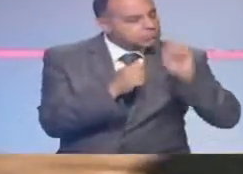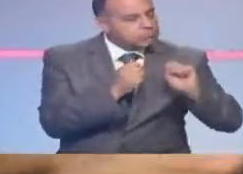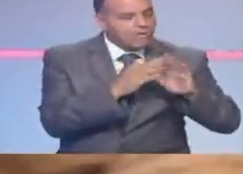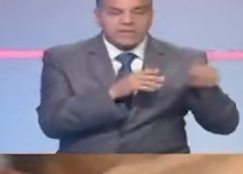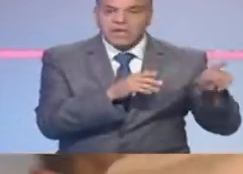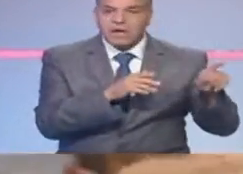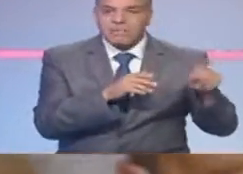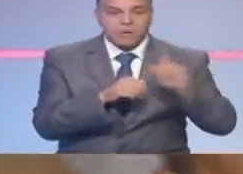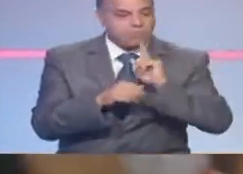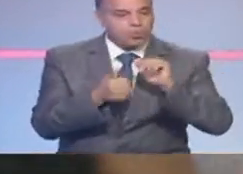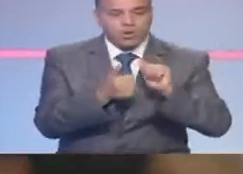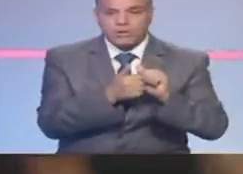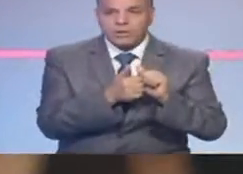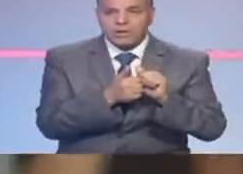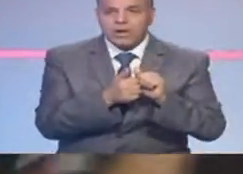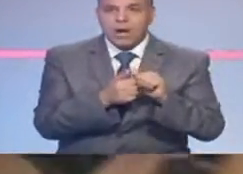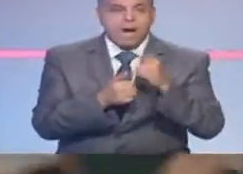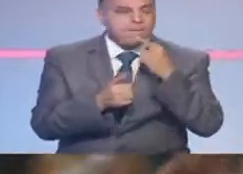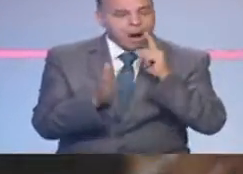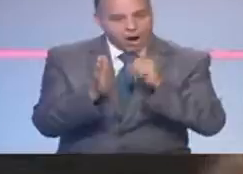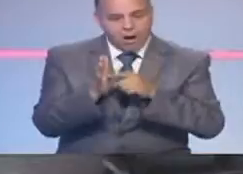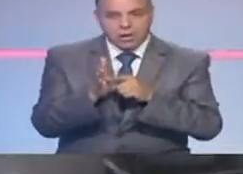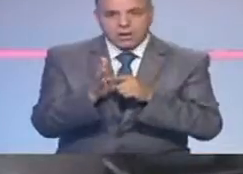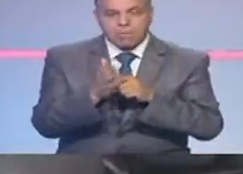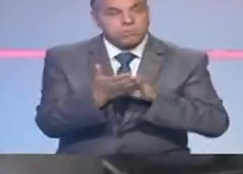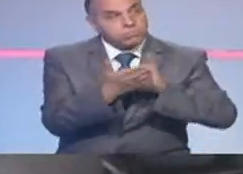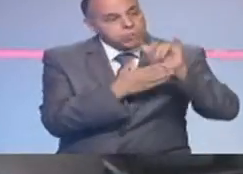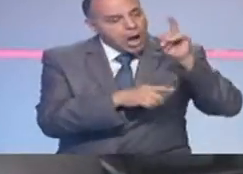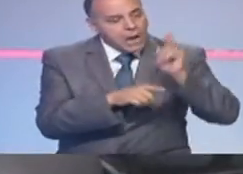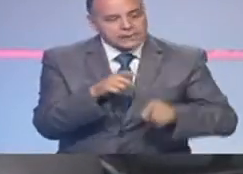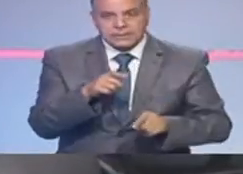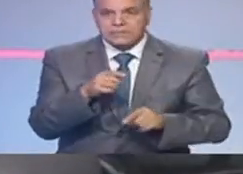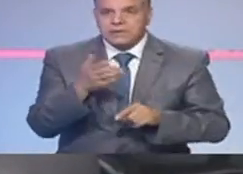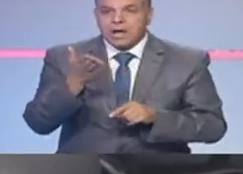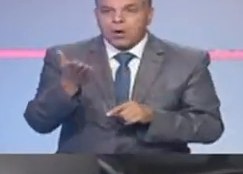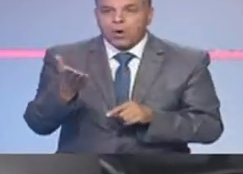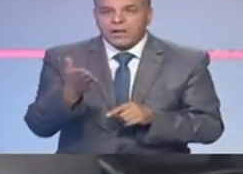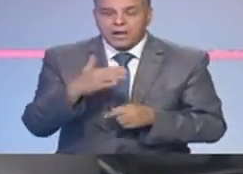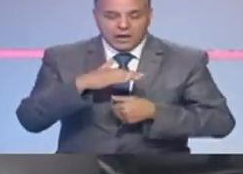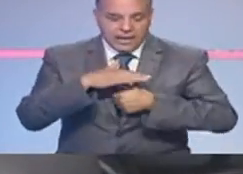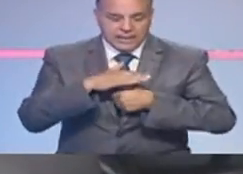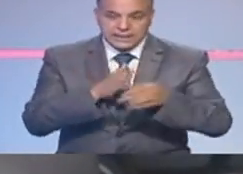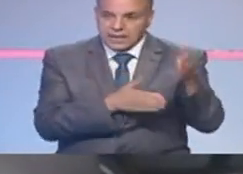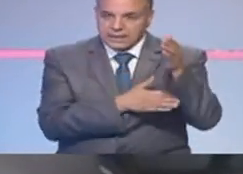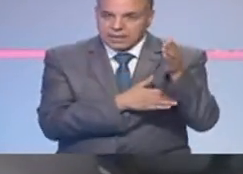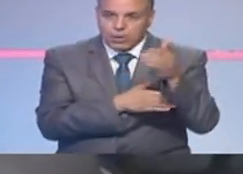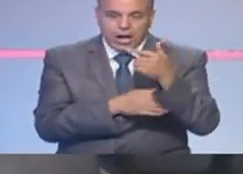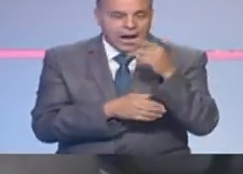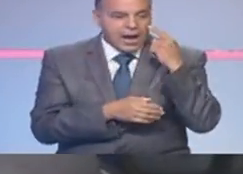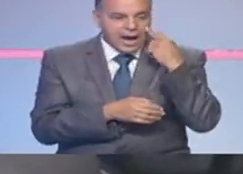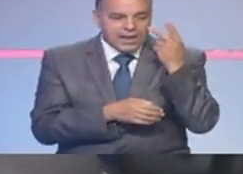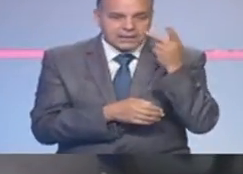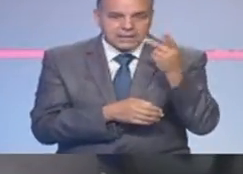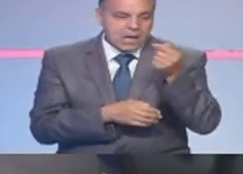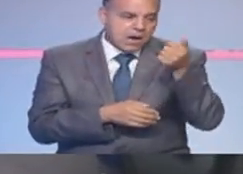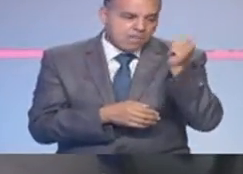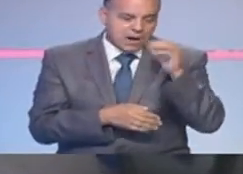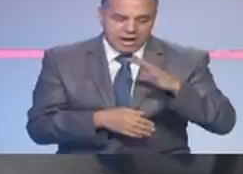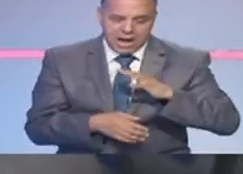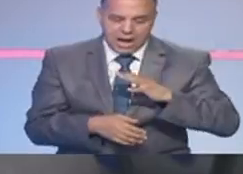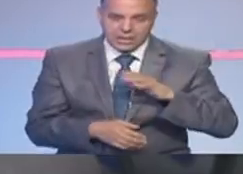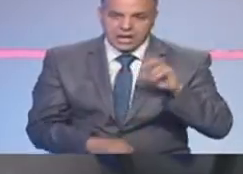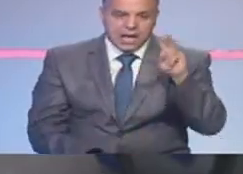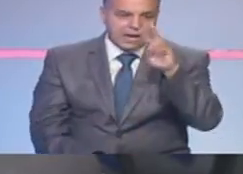في حين تم ابلاغ اخرى ب قرار منعهم من السفر وكان رئيس الدوله قيس سعيد اعلن مساء الاحد